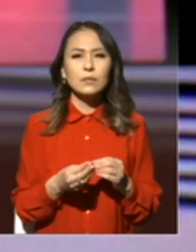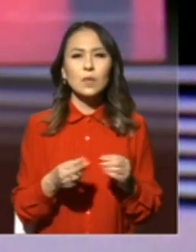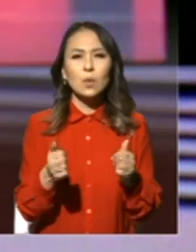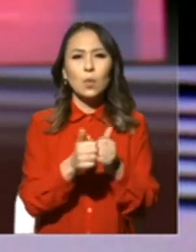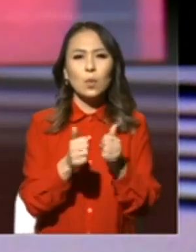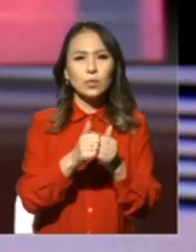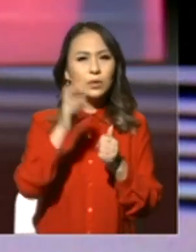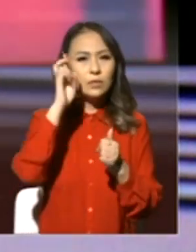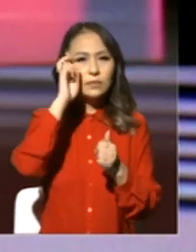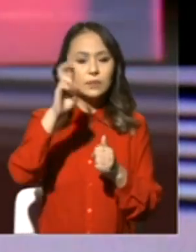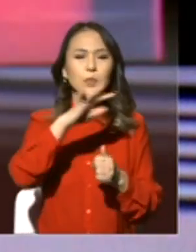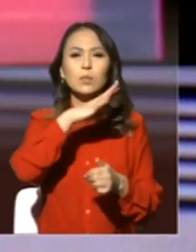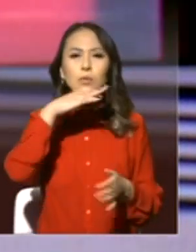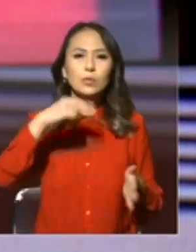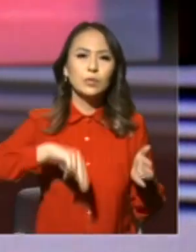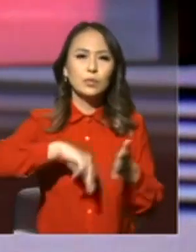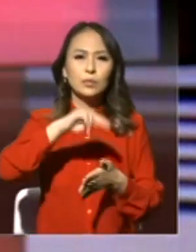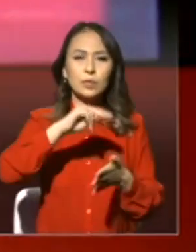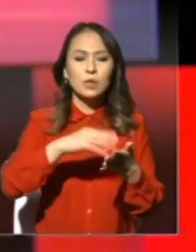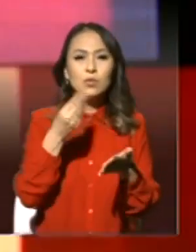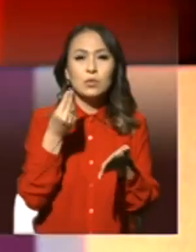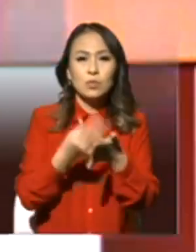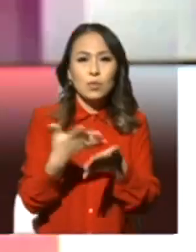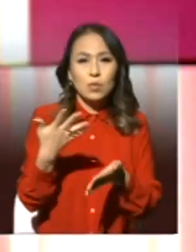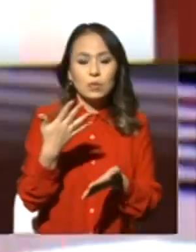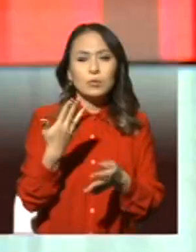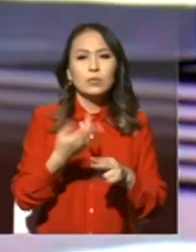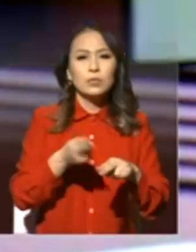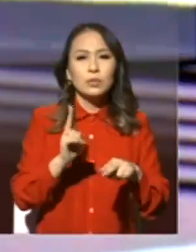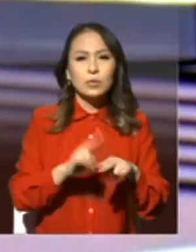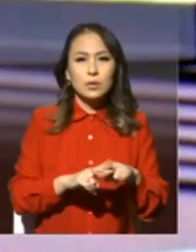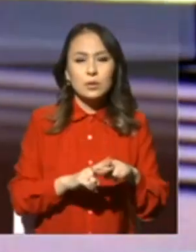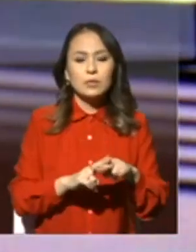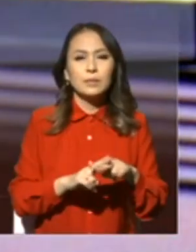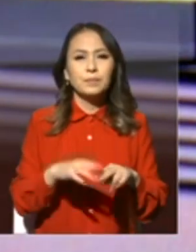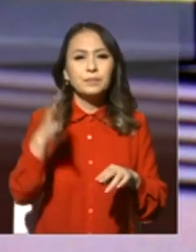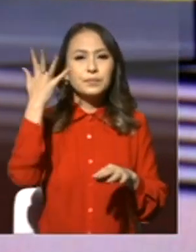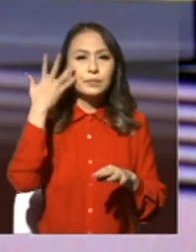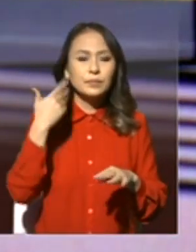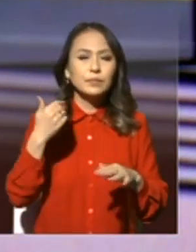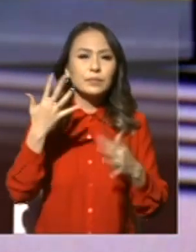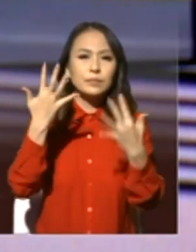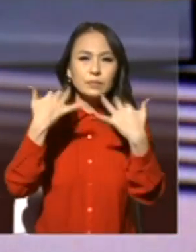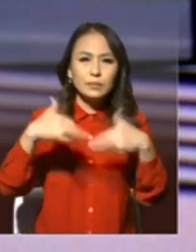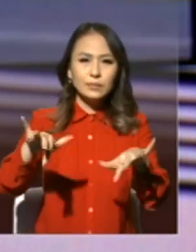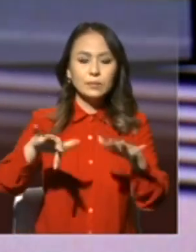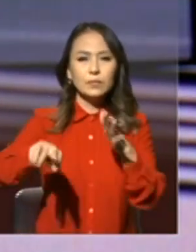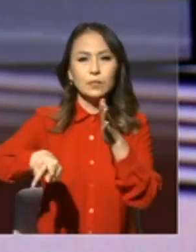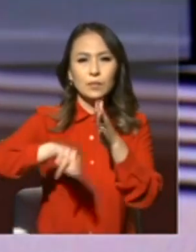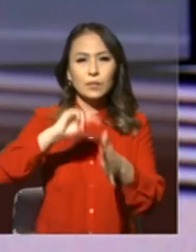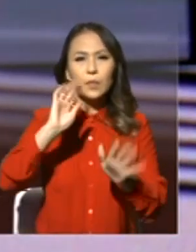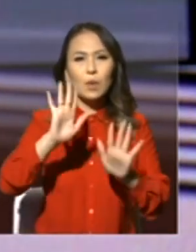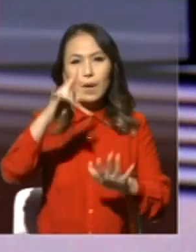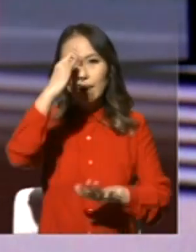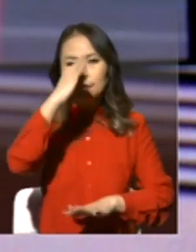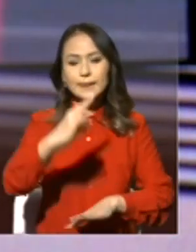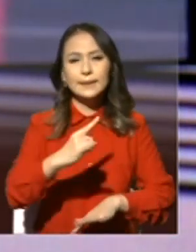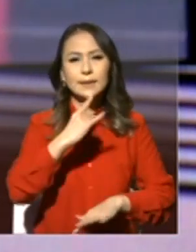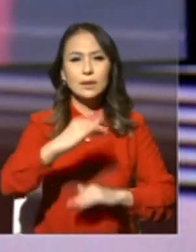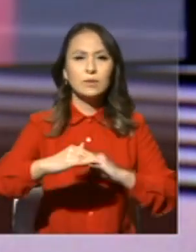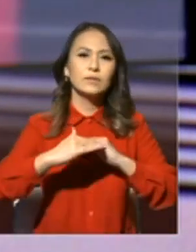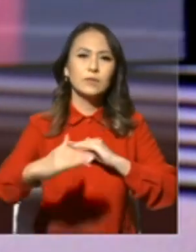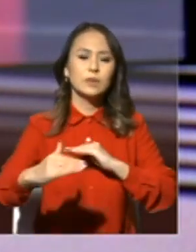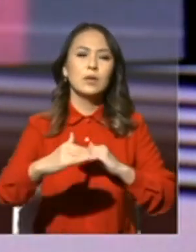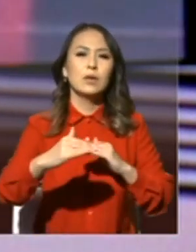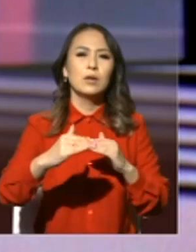отыны бізге қарағанда қымбаттау. Сондықтан олар келген кезде, кеткен кезде осы дизельді тек қана Қазақстанда